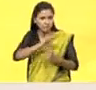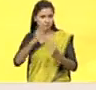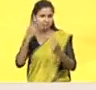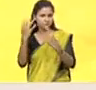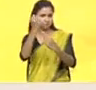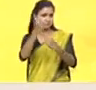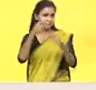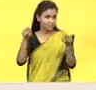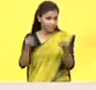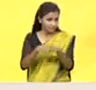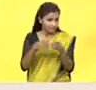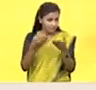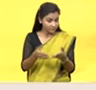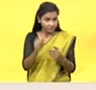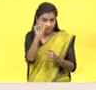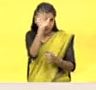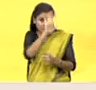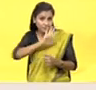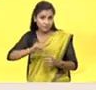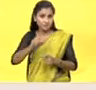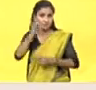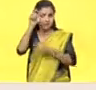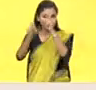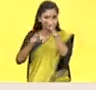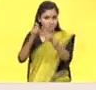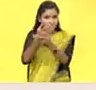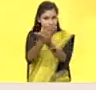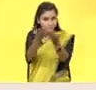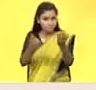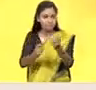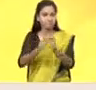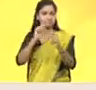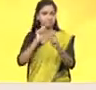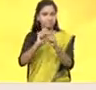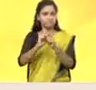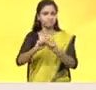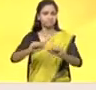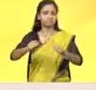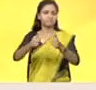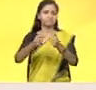की, देश के लोगों के सामूहिक प्रयासों की।